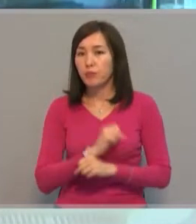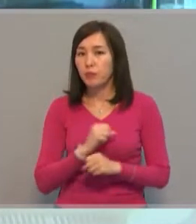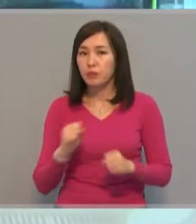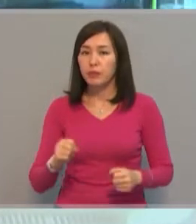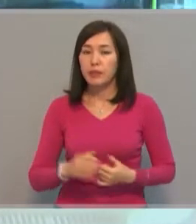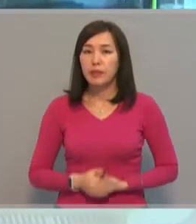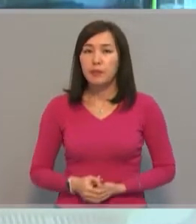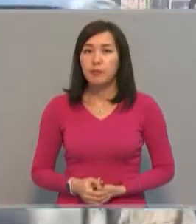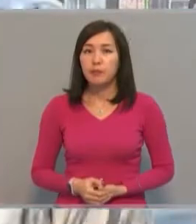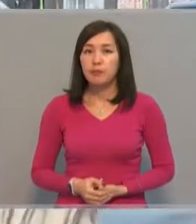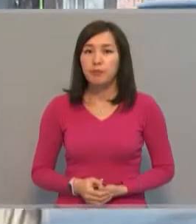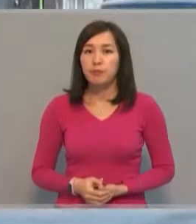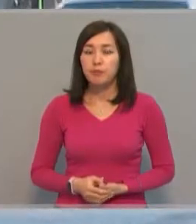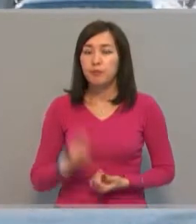тигізбейді.